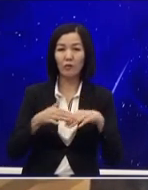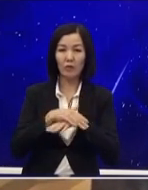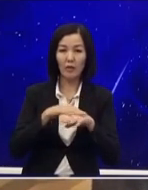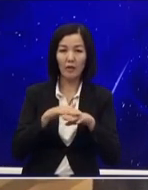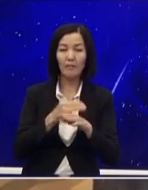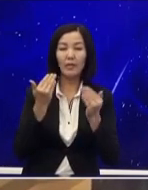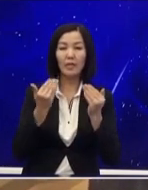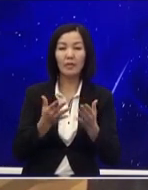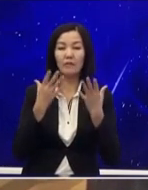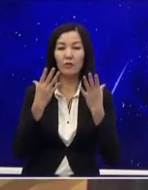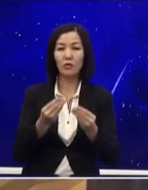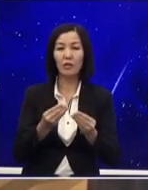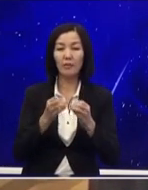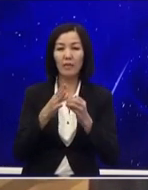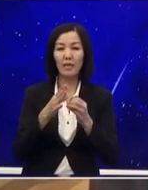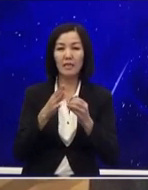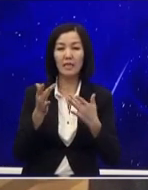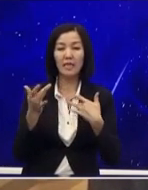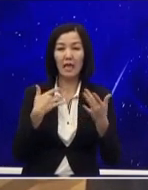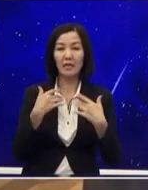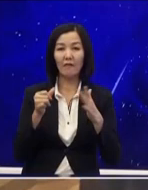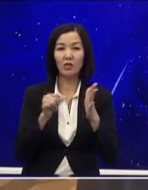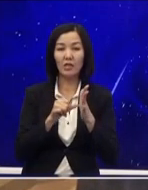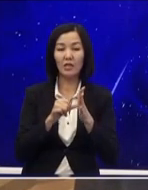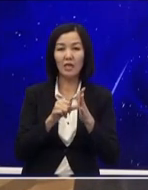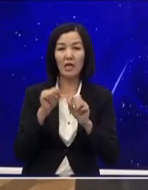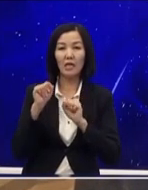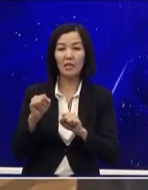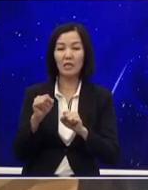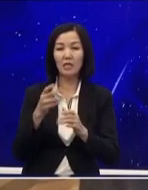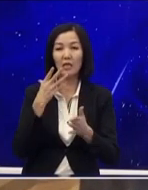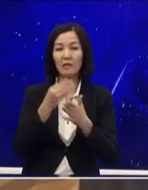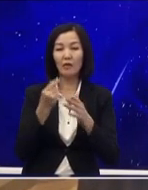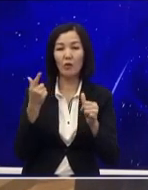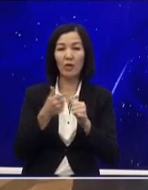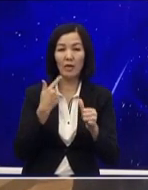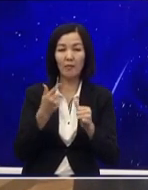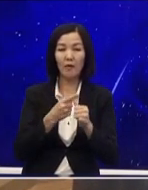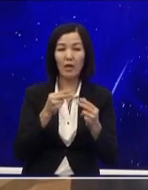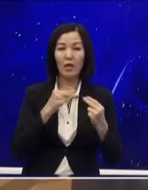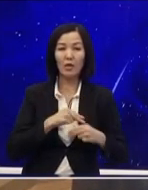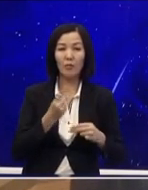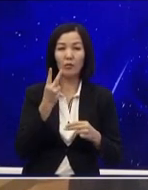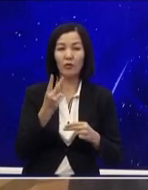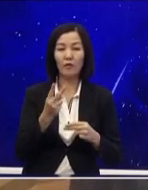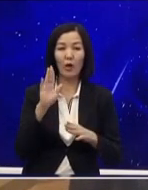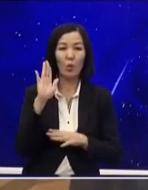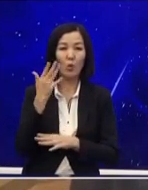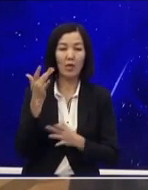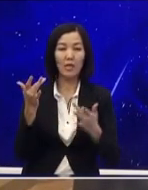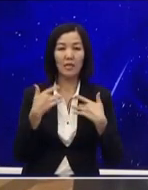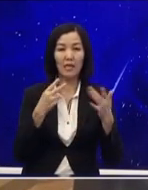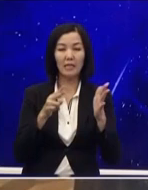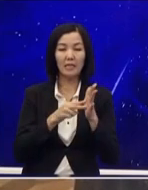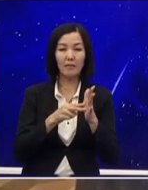На сегодня у нас действующих 15 театров. Из них 6 уже защитили звание народных. Работают и 2 кукольных. 7 театров